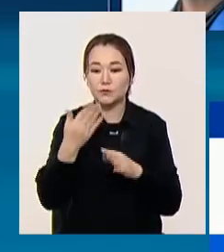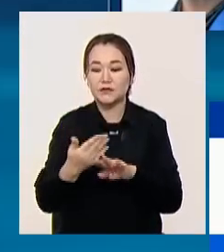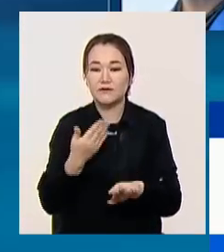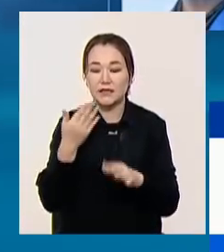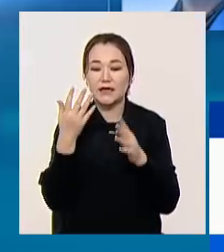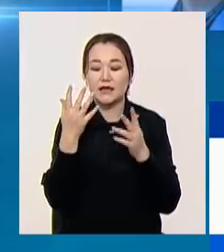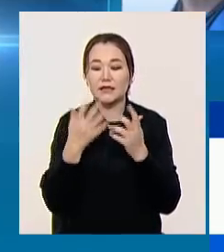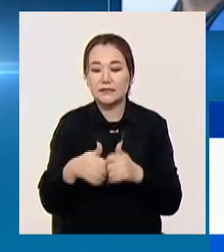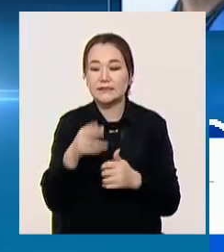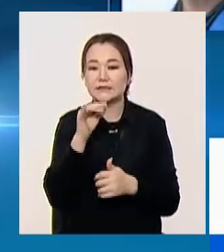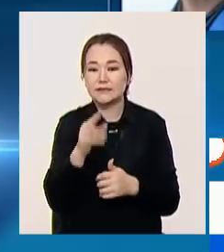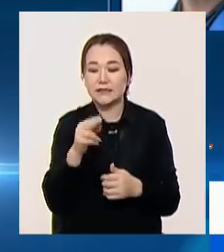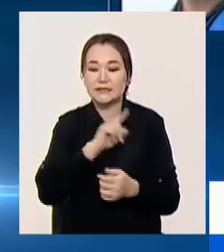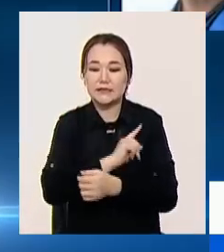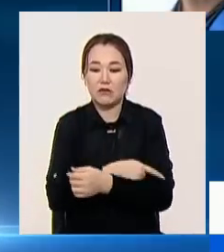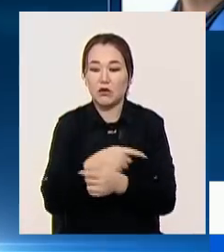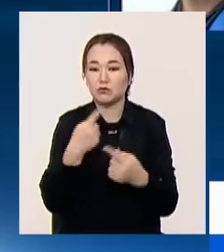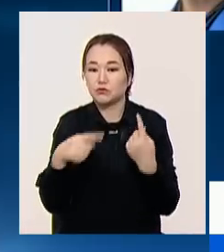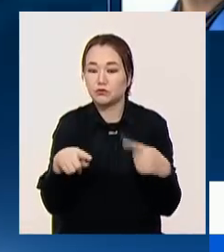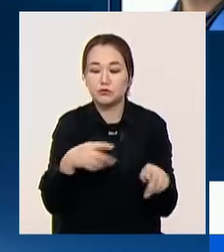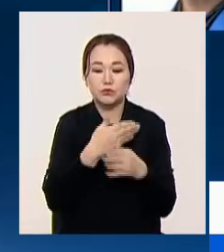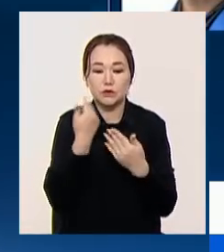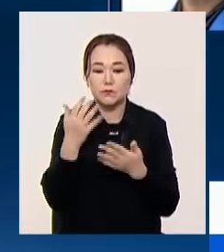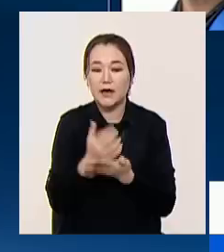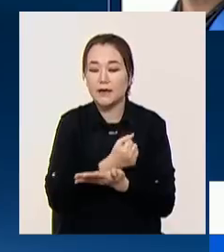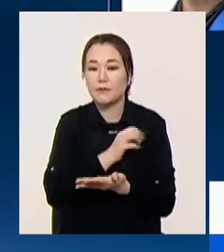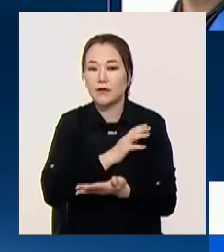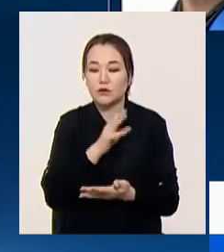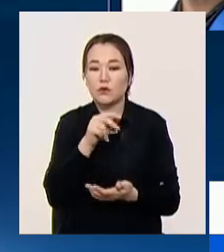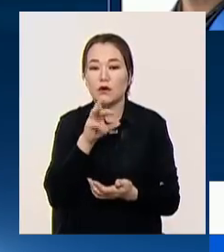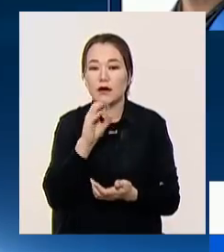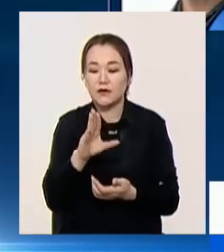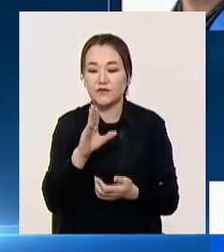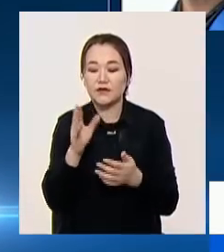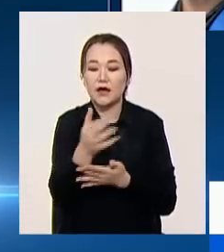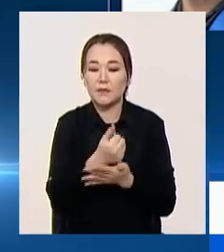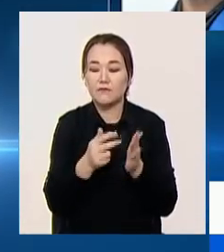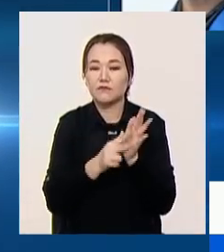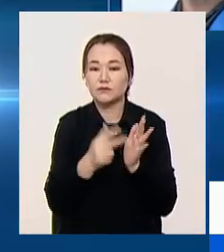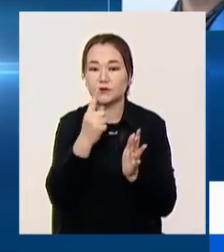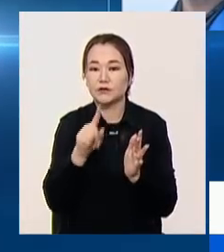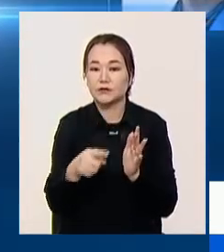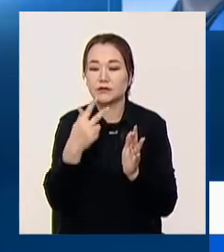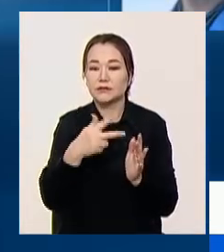предварительные данные ЦИК не сильно отличаются. Победу одержал Касым Жомарт Токаев, набрав